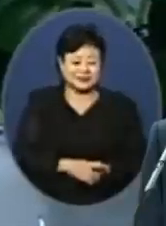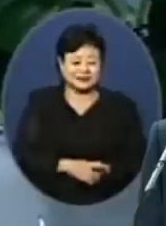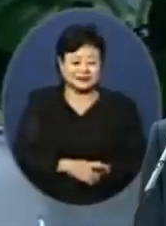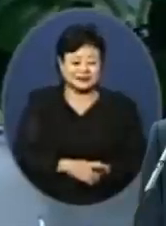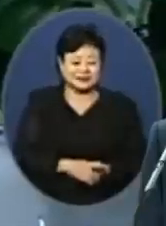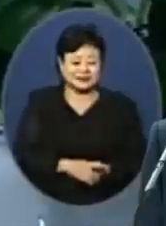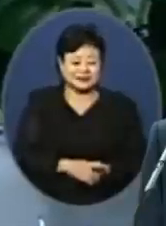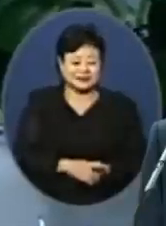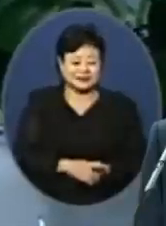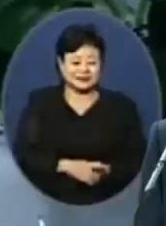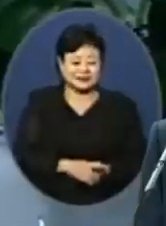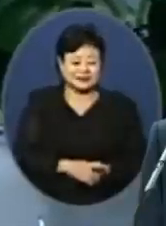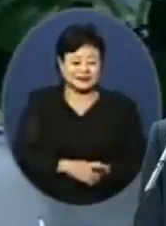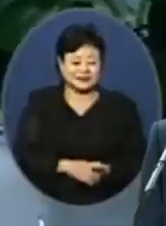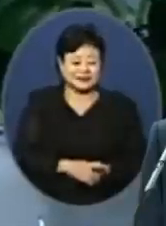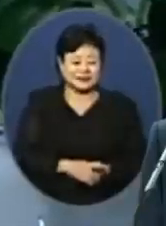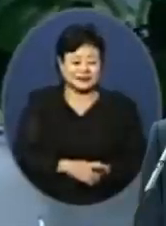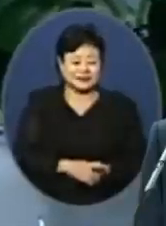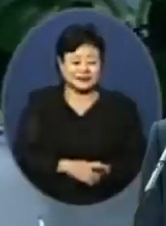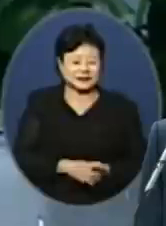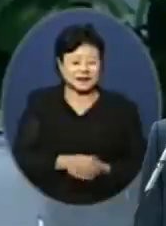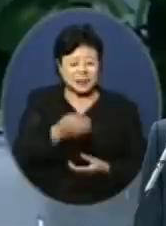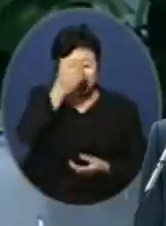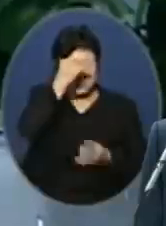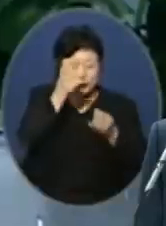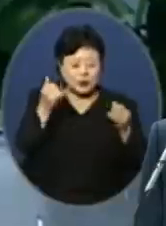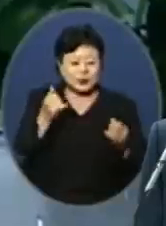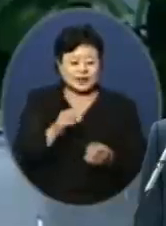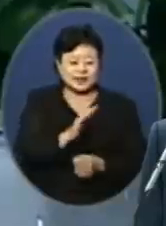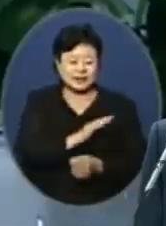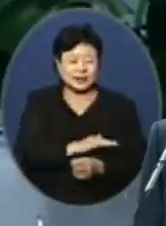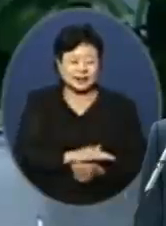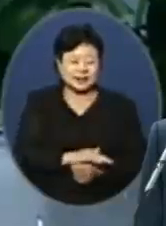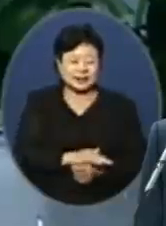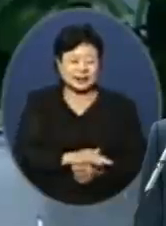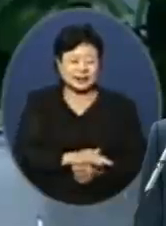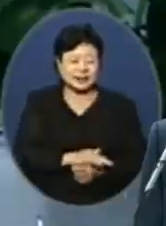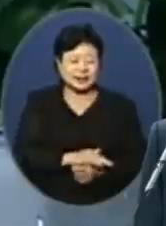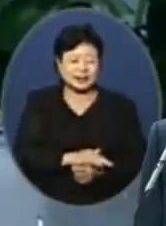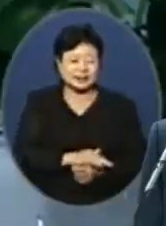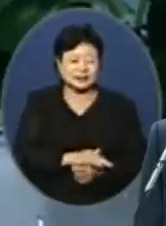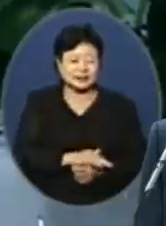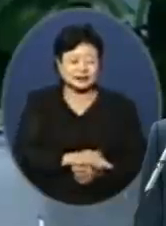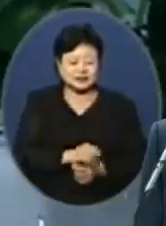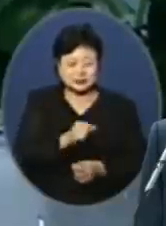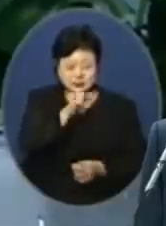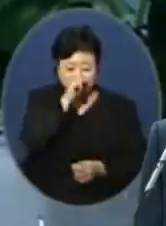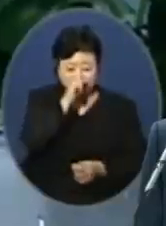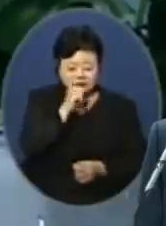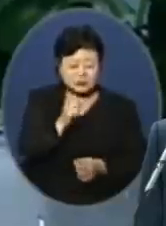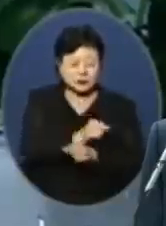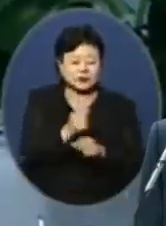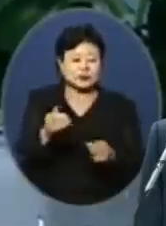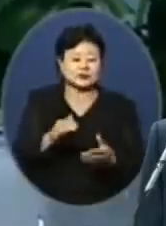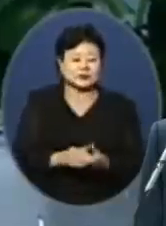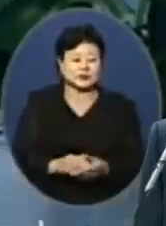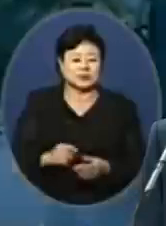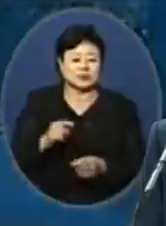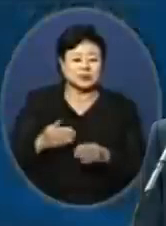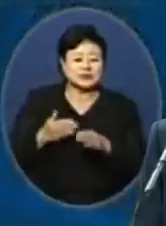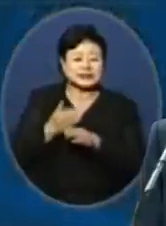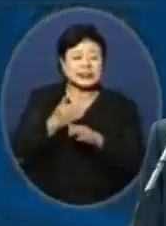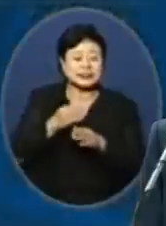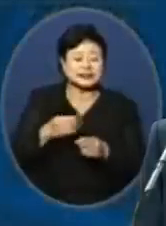오스발드 체인버스는 그리스도인의 가장 큰 특성이 용서하는 것이라고 말하는 것입니다. 하나님의 초자연적인